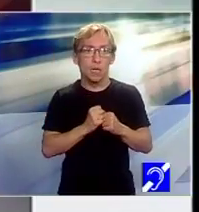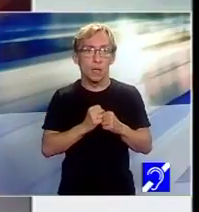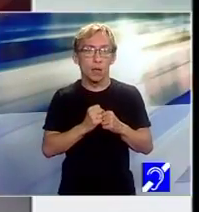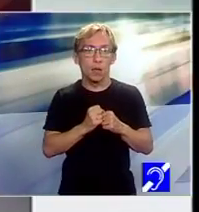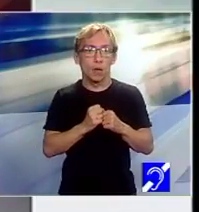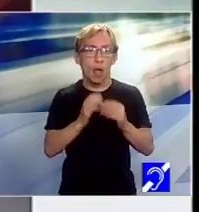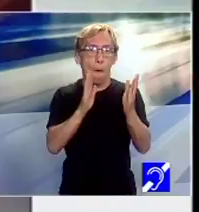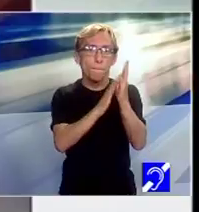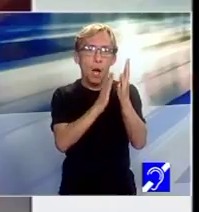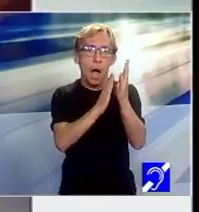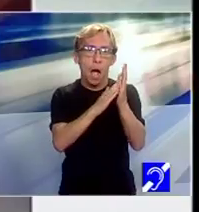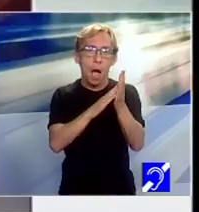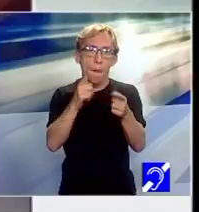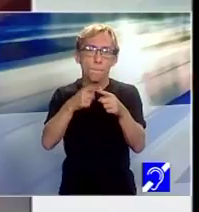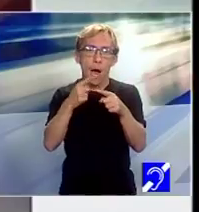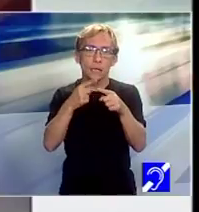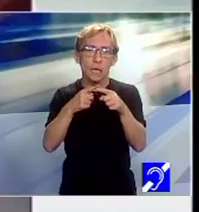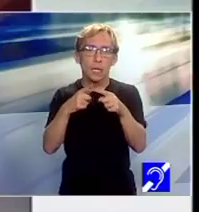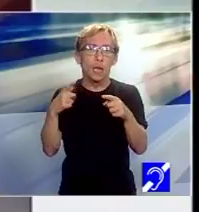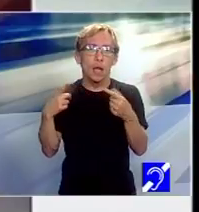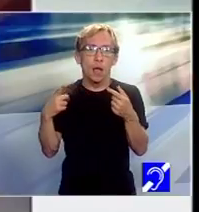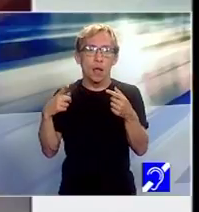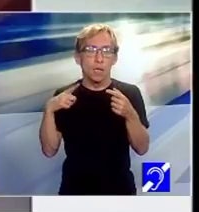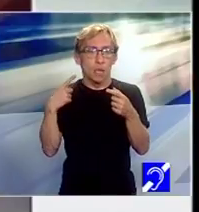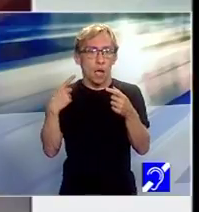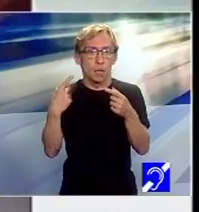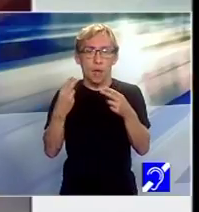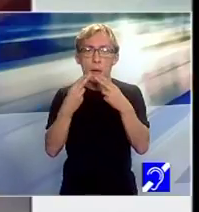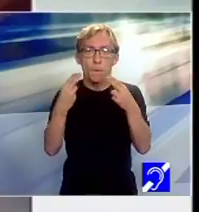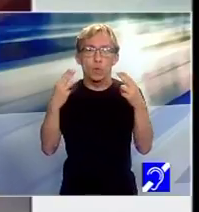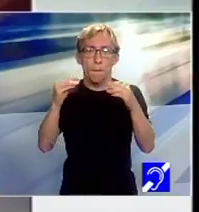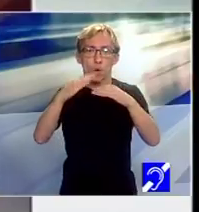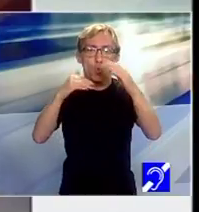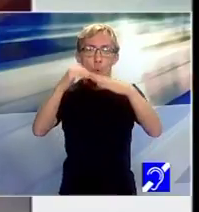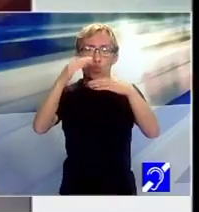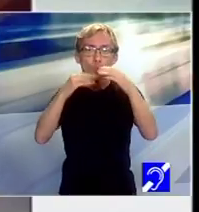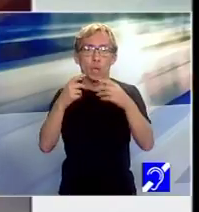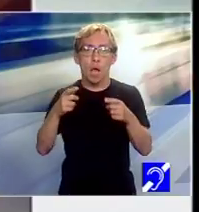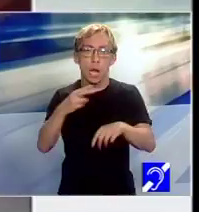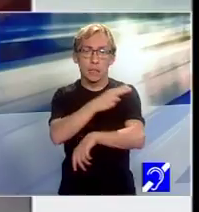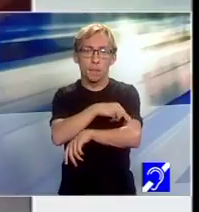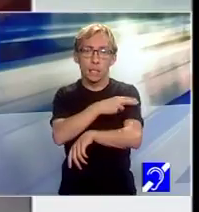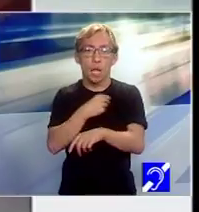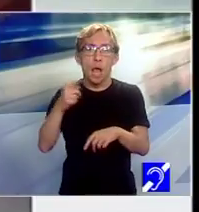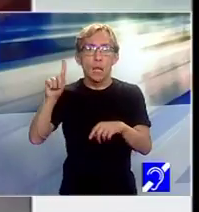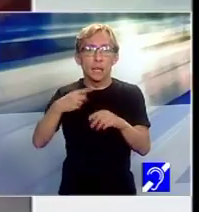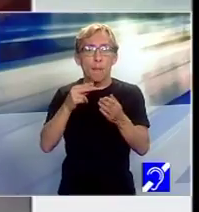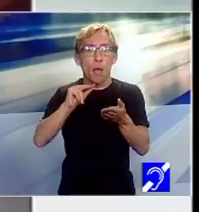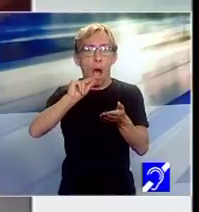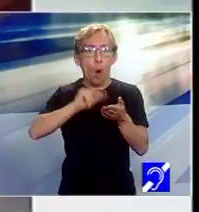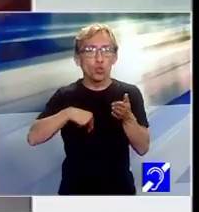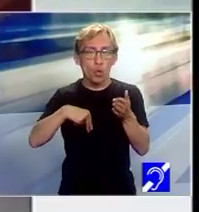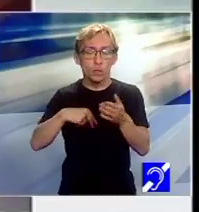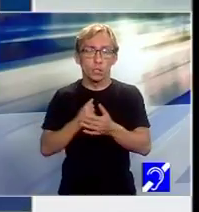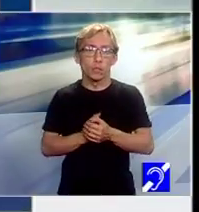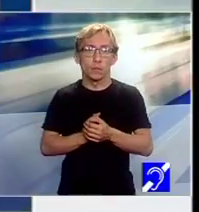utilizarea acestor materiale sunt un standard de construcție a spitalelor. Deci nu poți să obții o autorizație de construcție a unui spital dacă materialele...